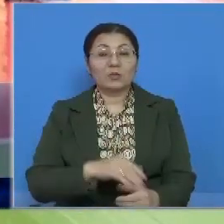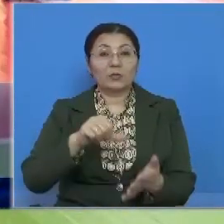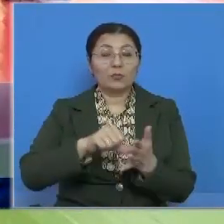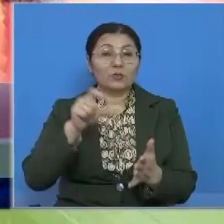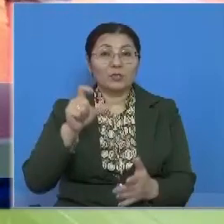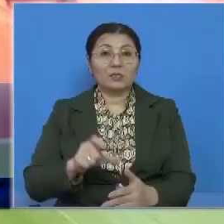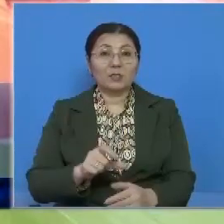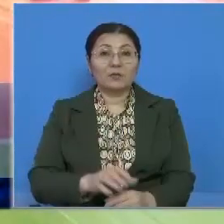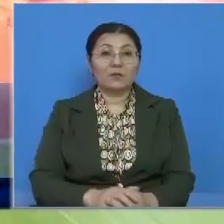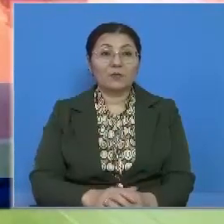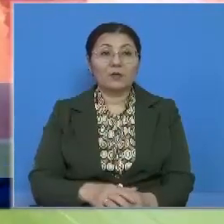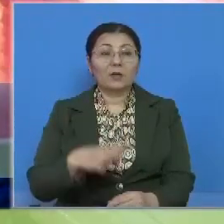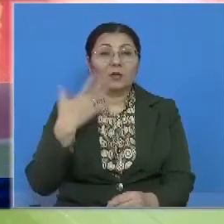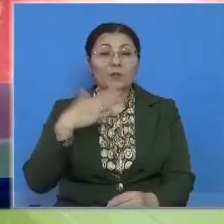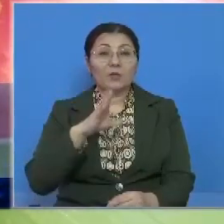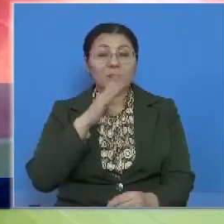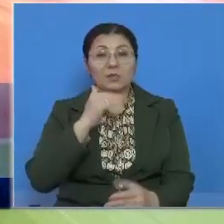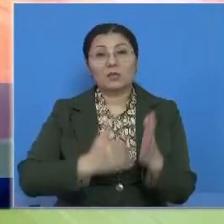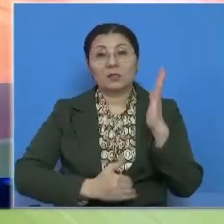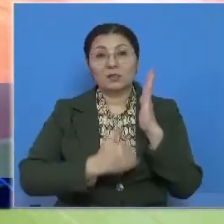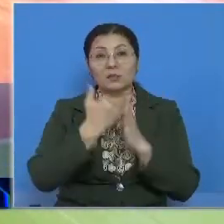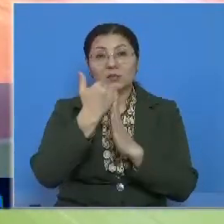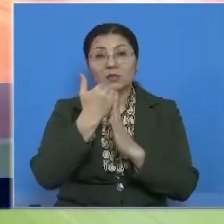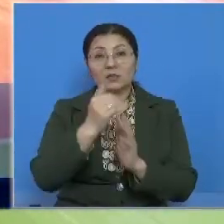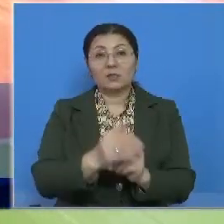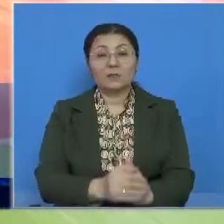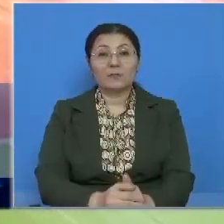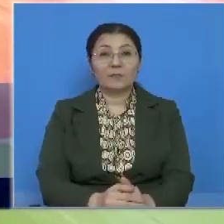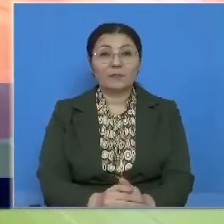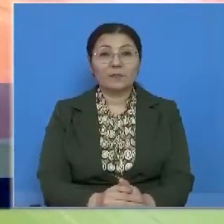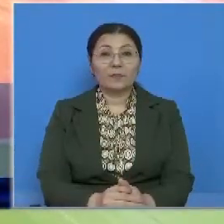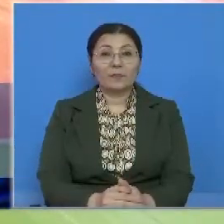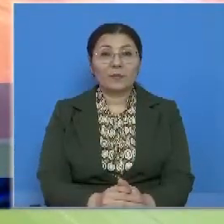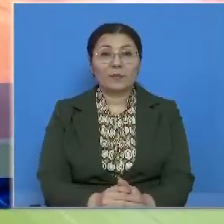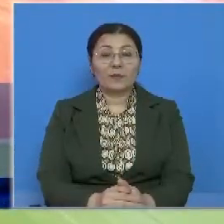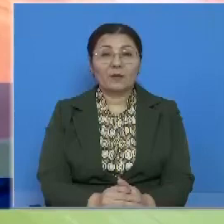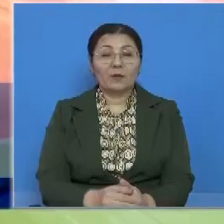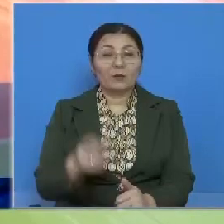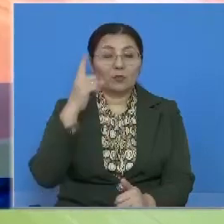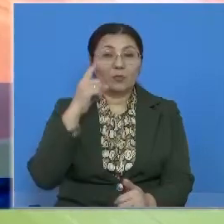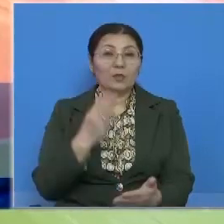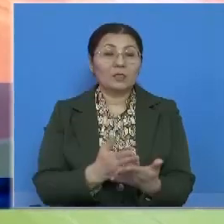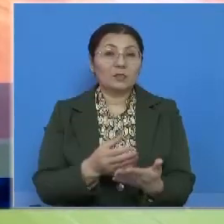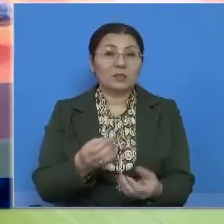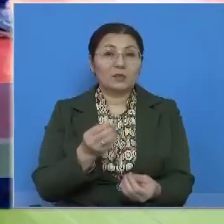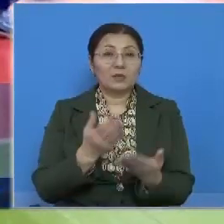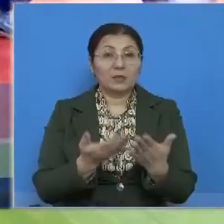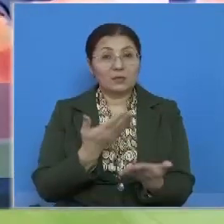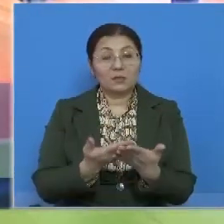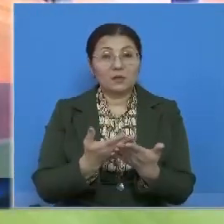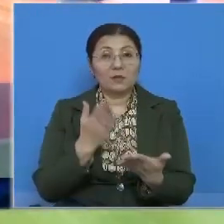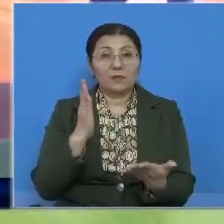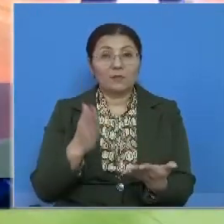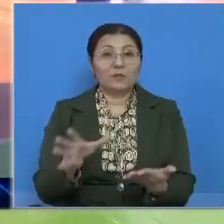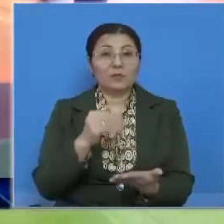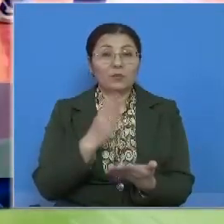участников 50 лет и старше. Вот. Ну, думаем, если будет все хорошо,